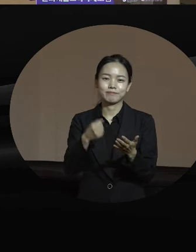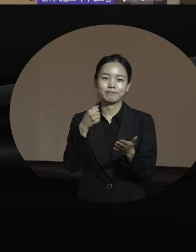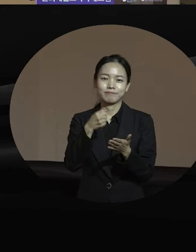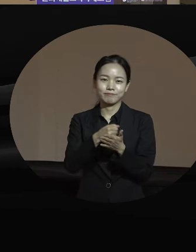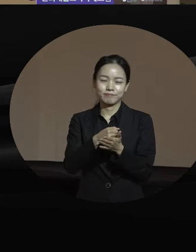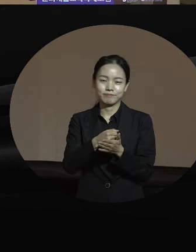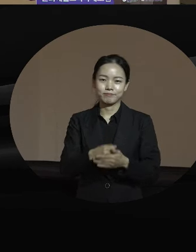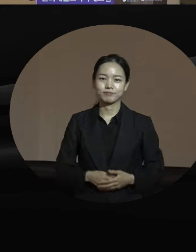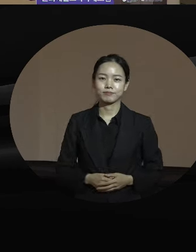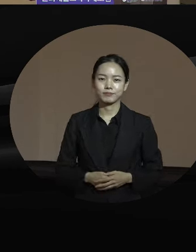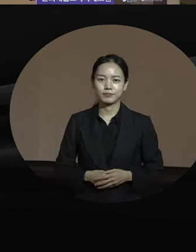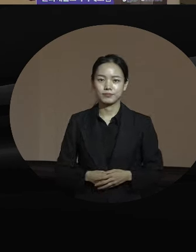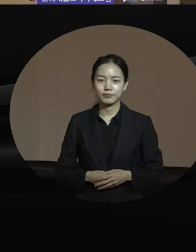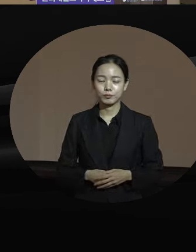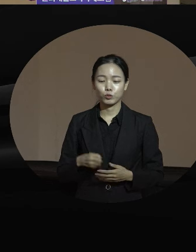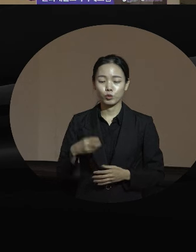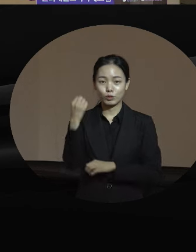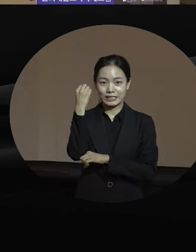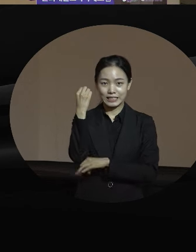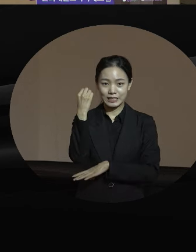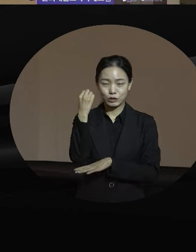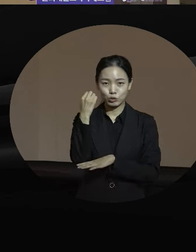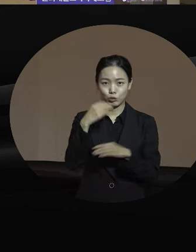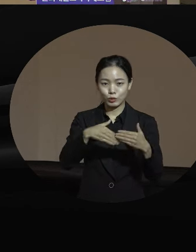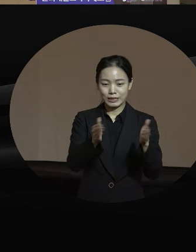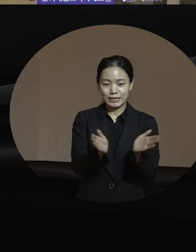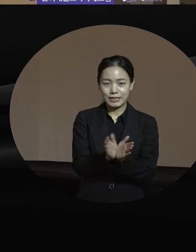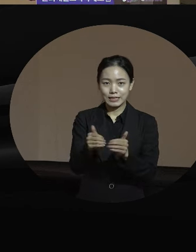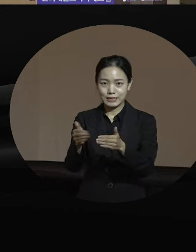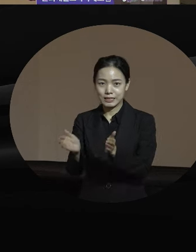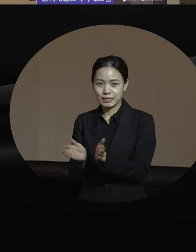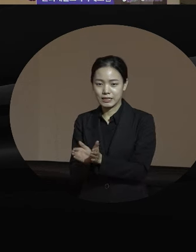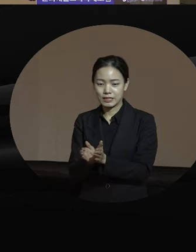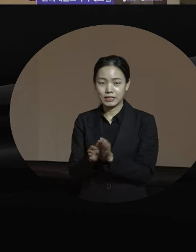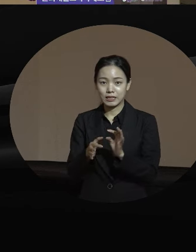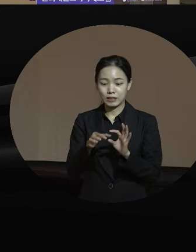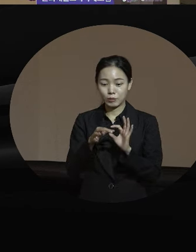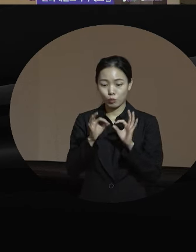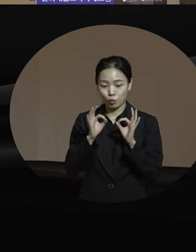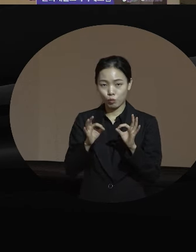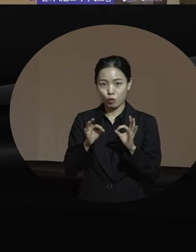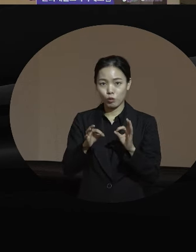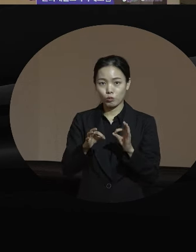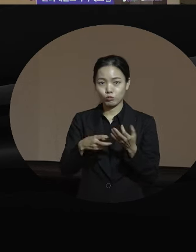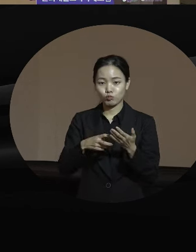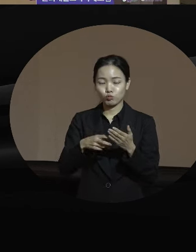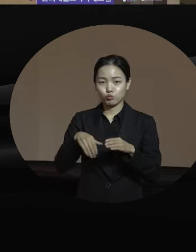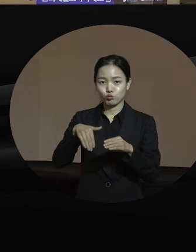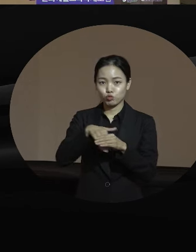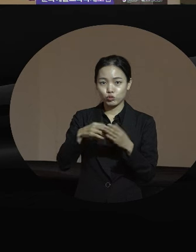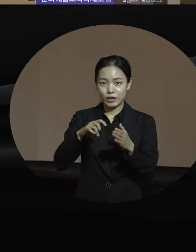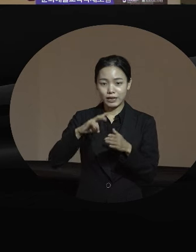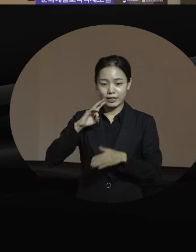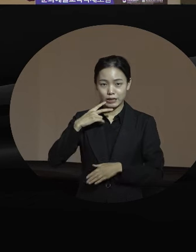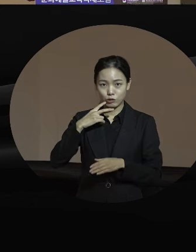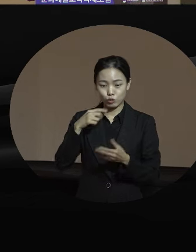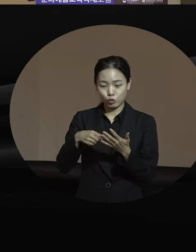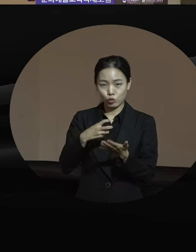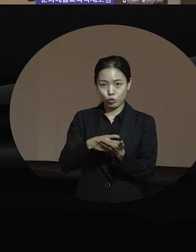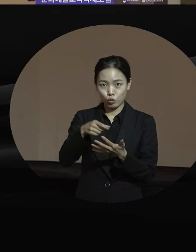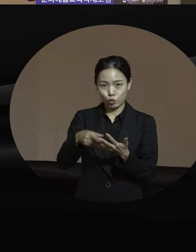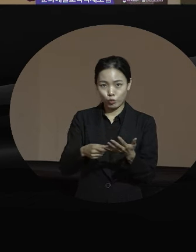기초단위에서는 26개 기초지자체에서 문화예술교육 지원 조례가 제정되었고 문화예술교육 실행 주체 중에 하나인